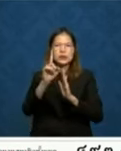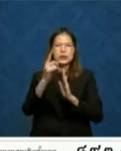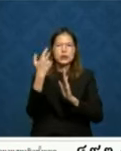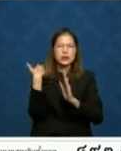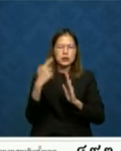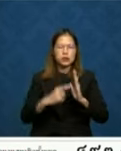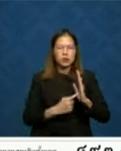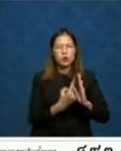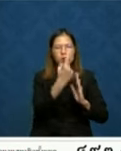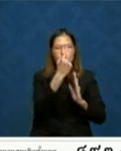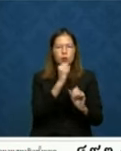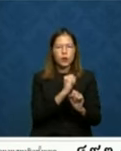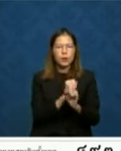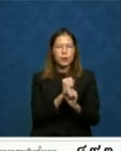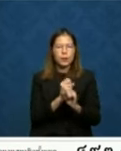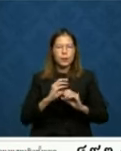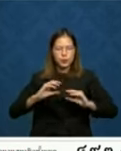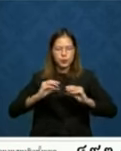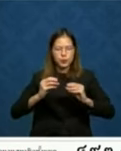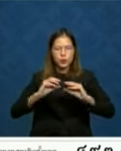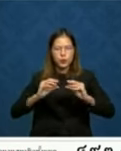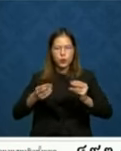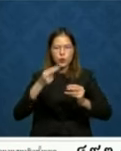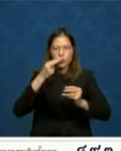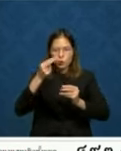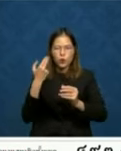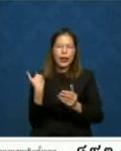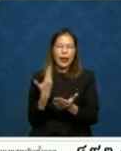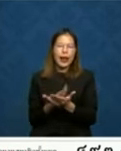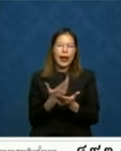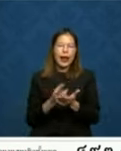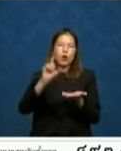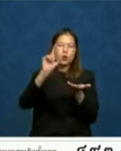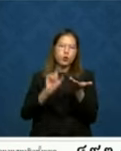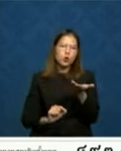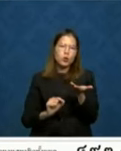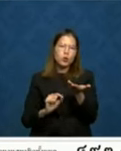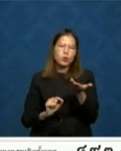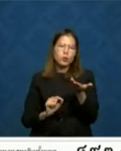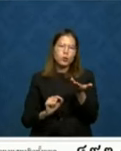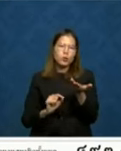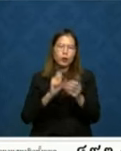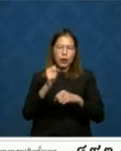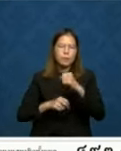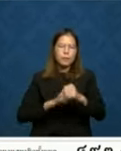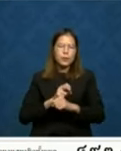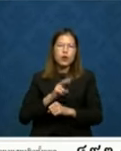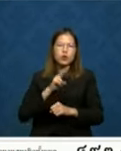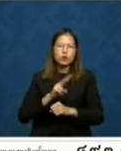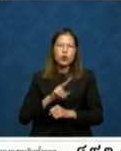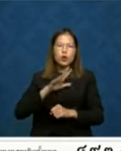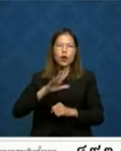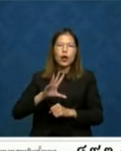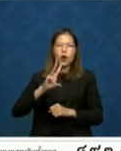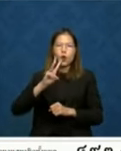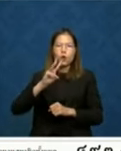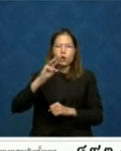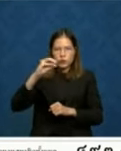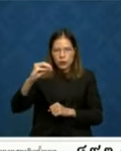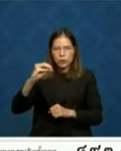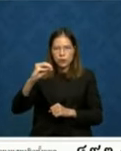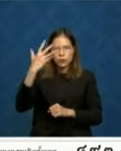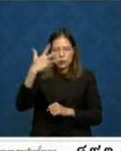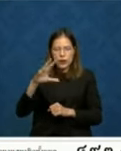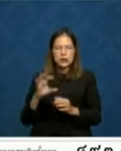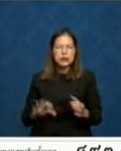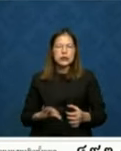ต้นเหตุให้ราคายาสูบและยาเส้นราคาตกต่ำทั้งนี้เกิดขึ้นตั้งแต่ปี2560ค่ะในเรื่อง